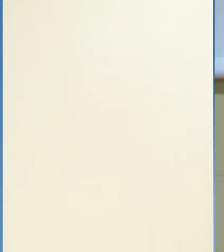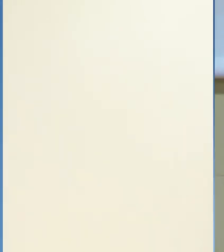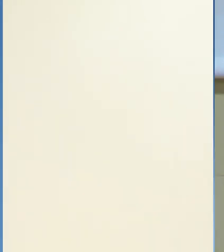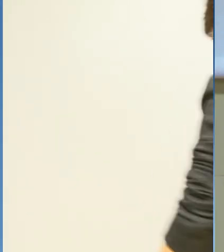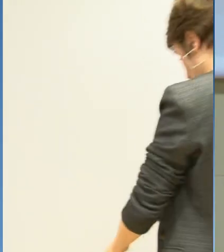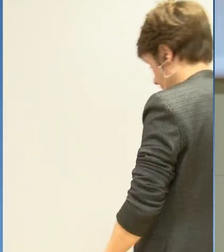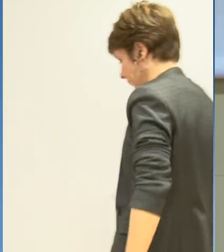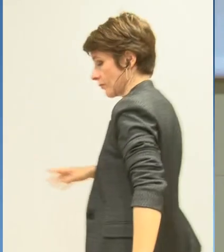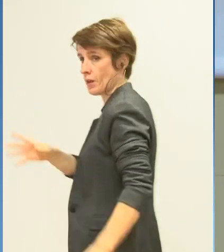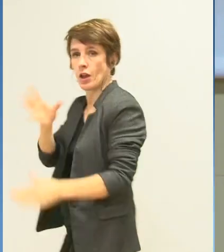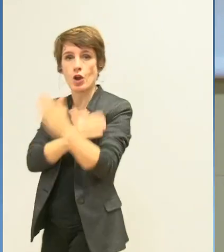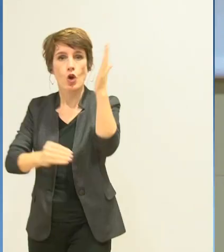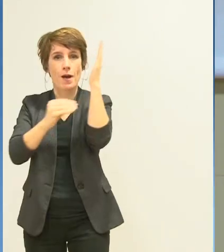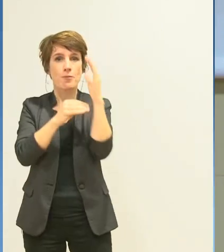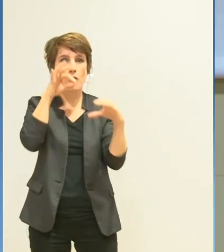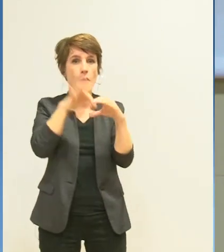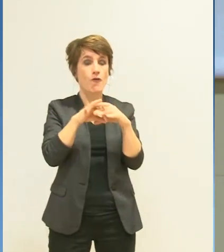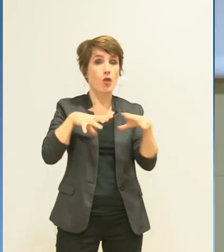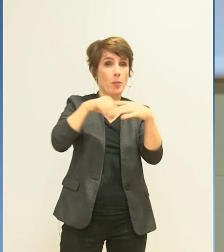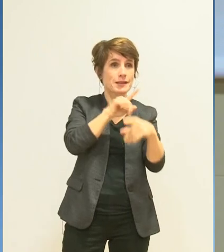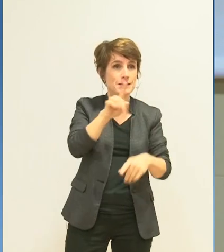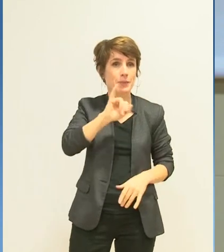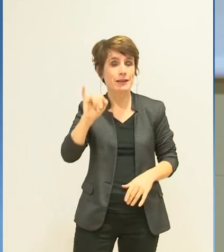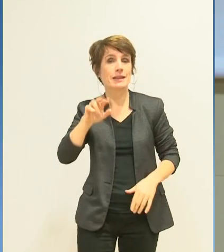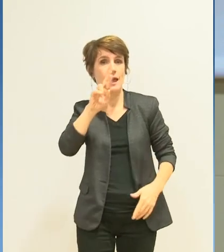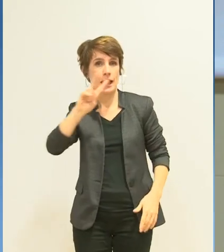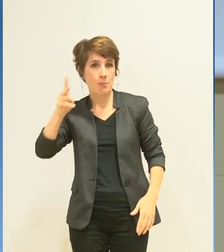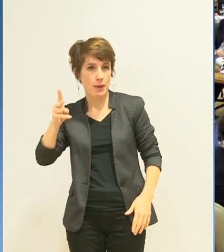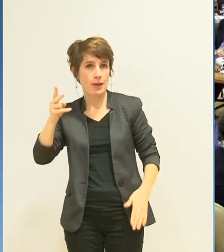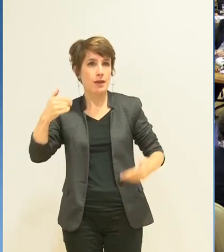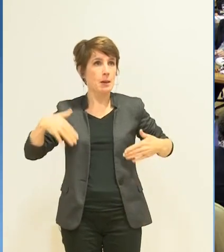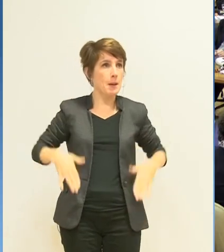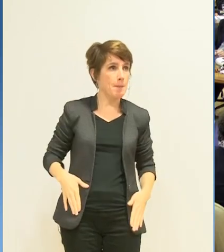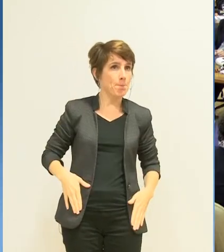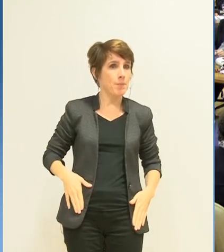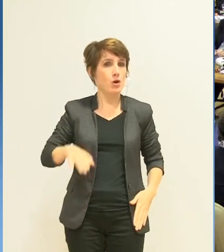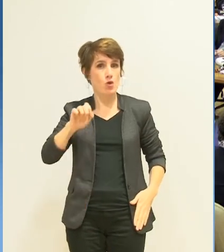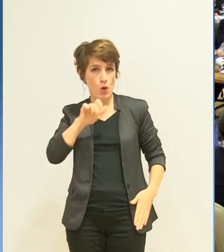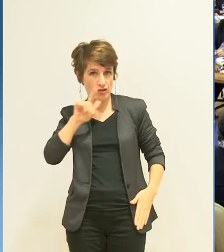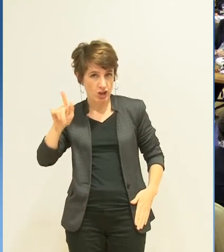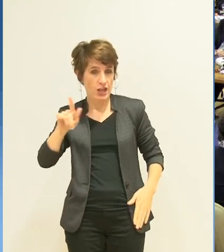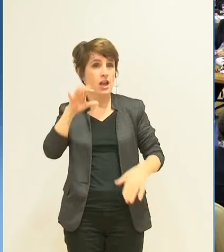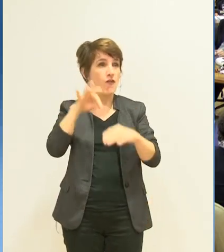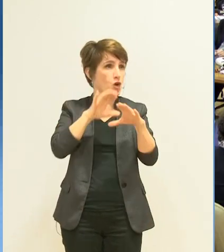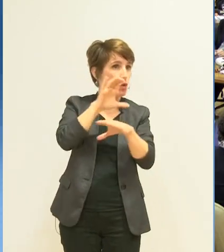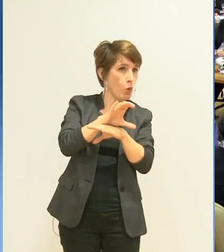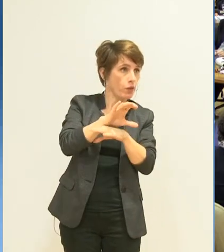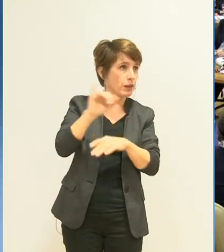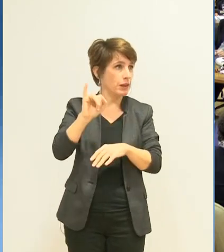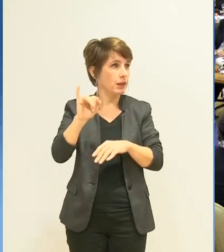qui ne prend pas part au vote rp qui s'abstient bages et qui votent contre qui vote